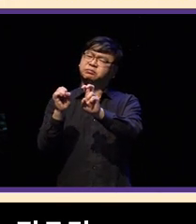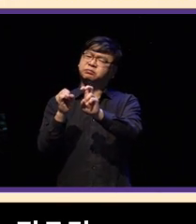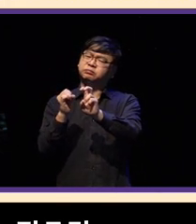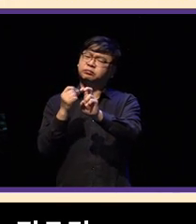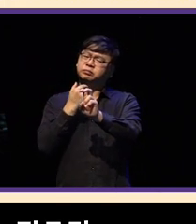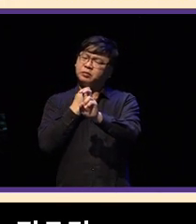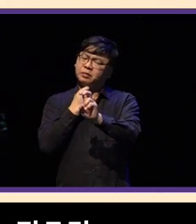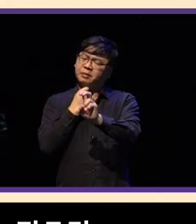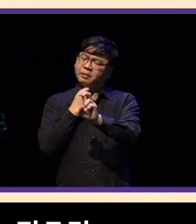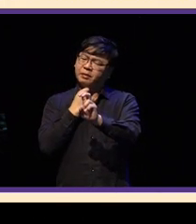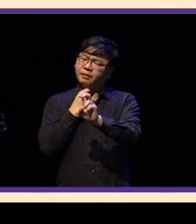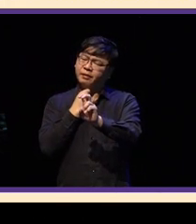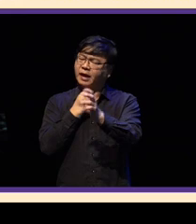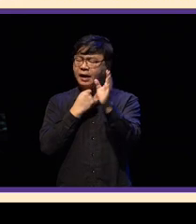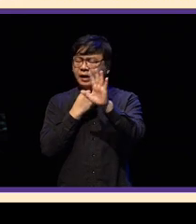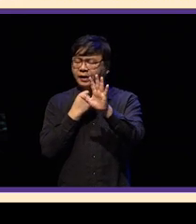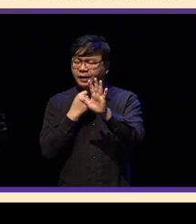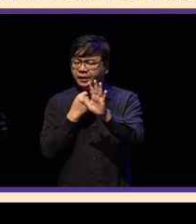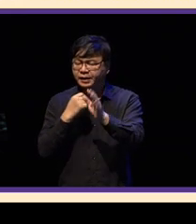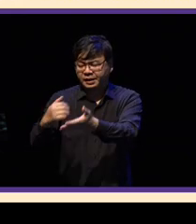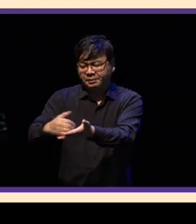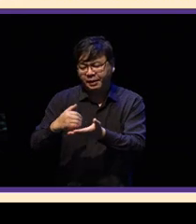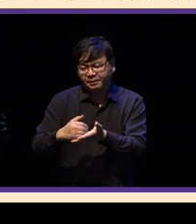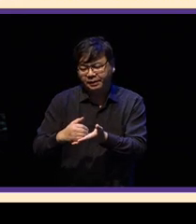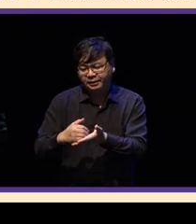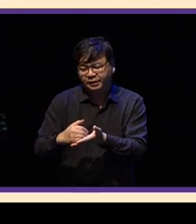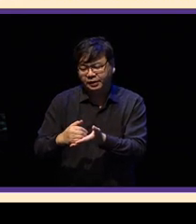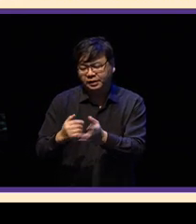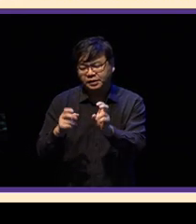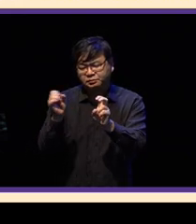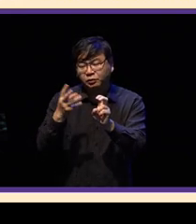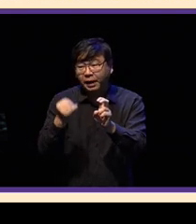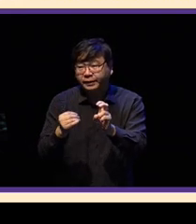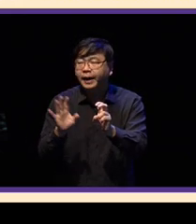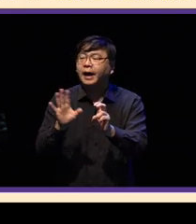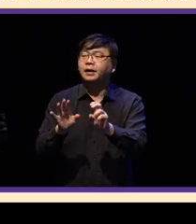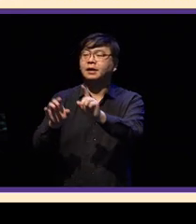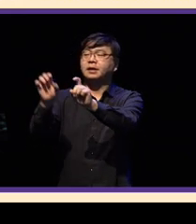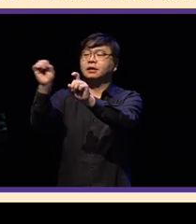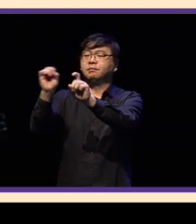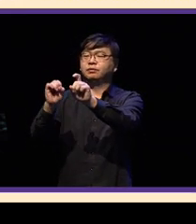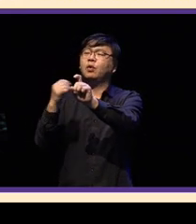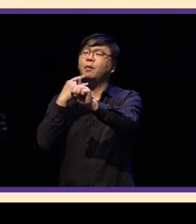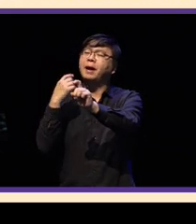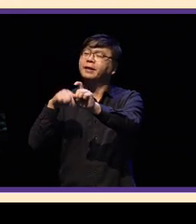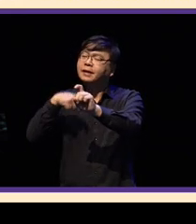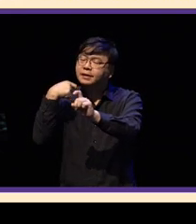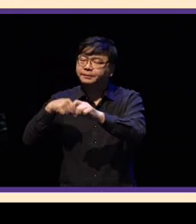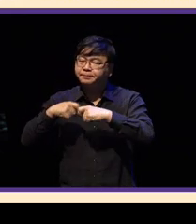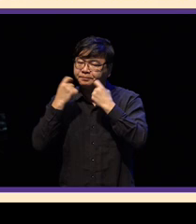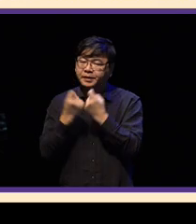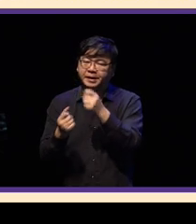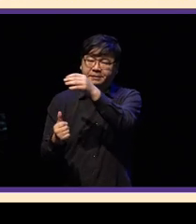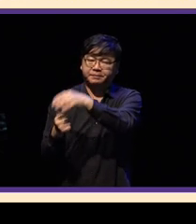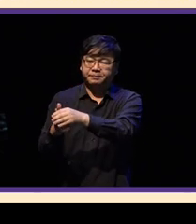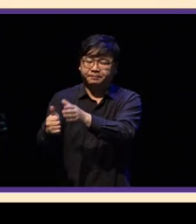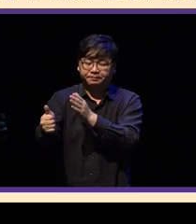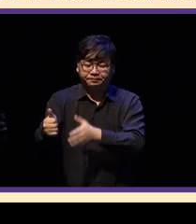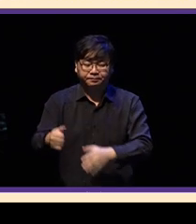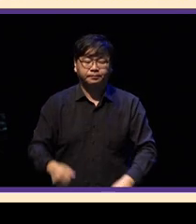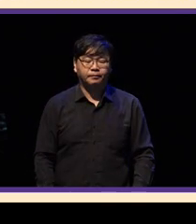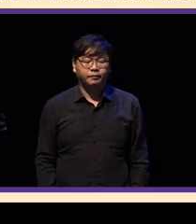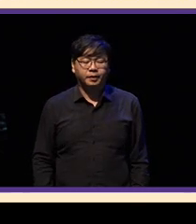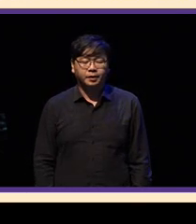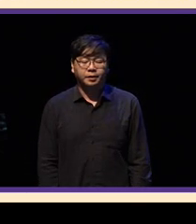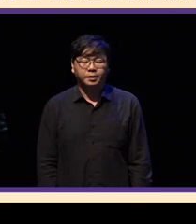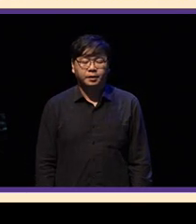저희가 한번 검토를 했는데 많은 분들의 의견을 주셔서 10% 정도만 하는 걸로 유지를 했고, 그리고 또